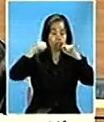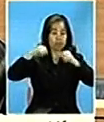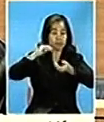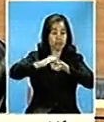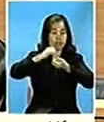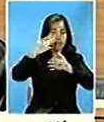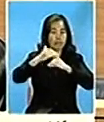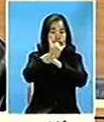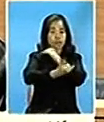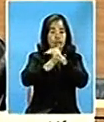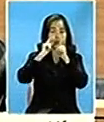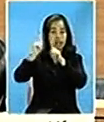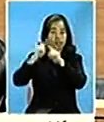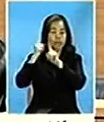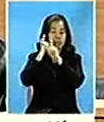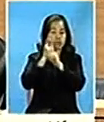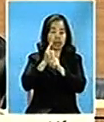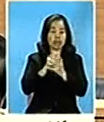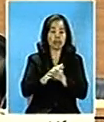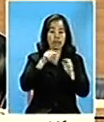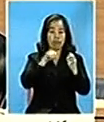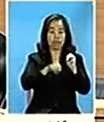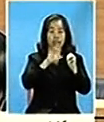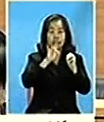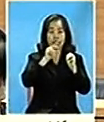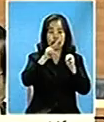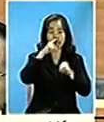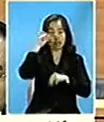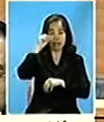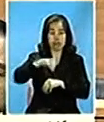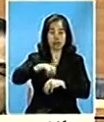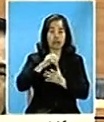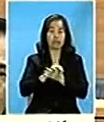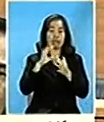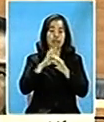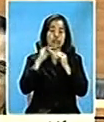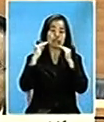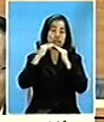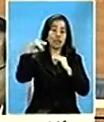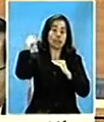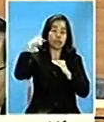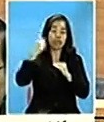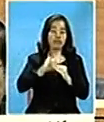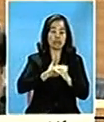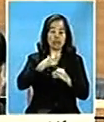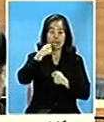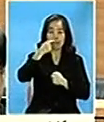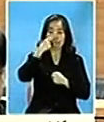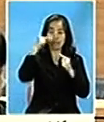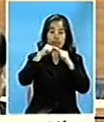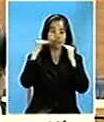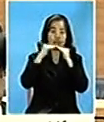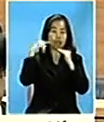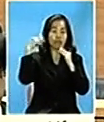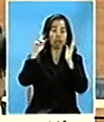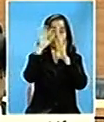ะเพราะฉะนั้นมาตรา82ของเรานั้นก็ใช่นะคะสิทธิสตรีนั้นที่ดิฉันเรียกพูดอยู่ตลอดเวลานั้นก็คือสิทธิมนุ